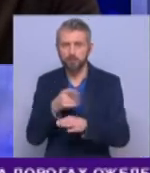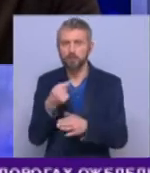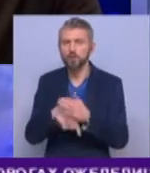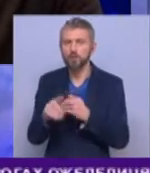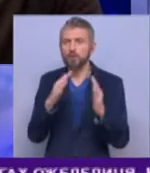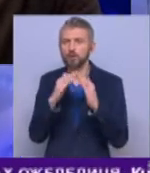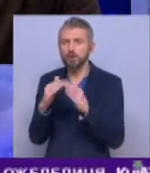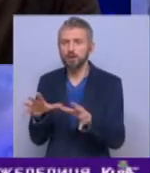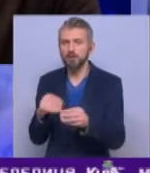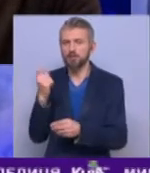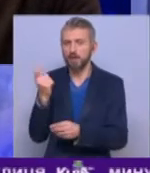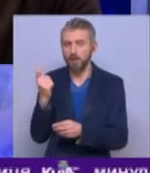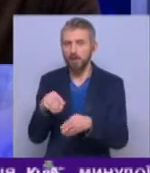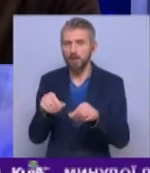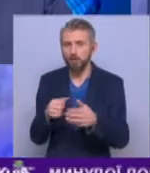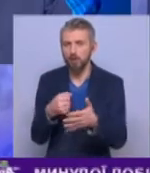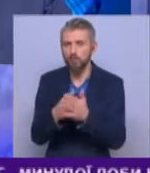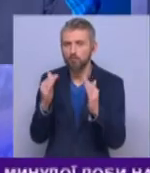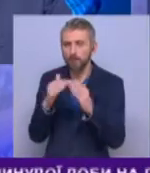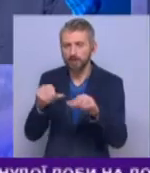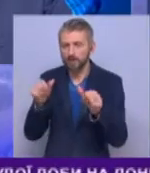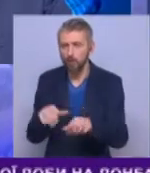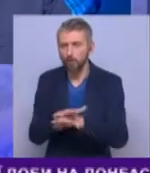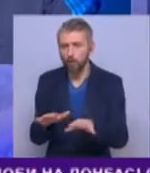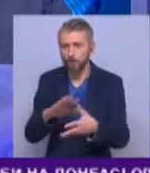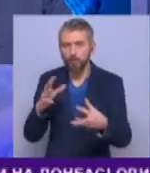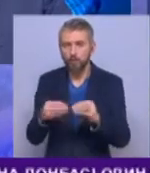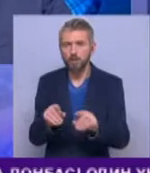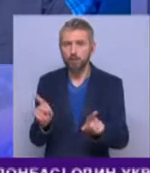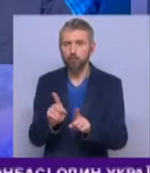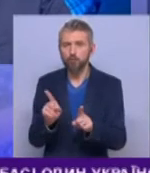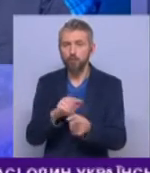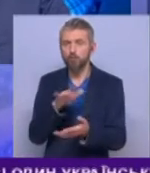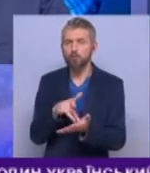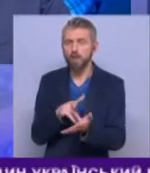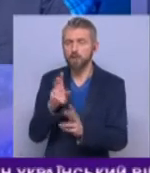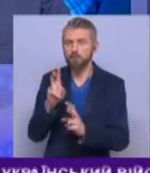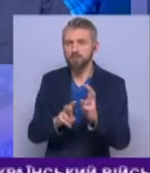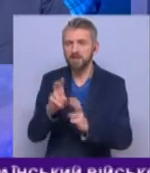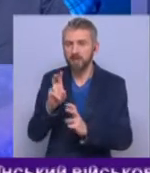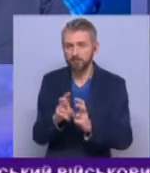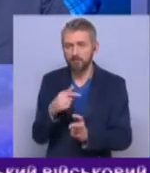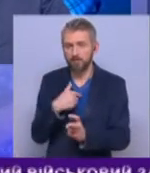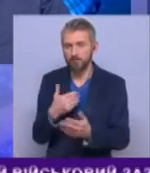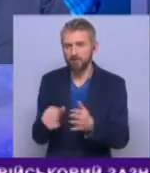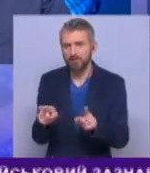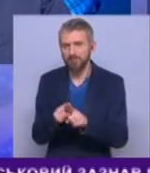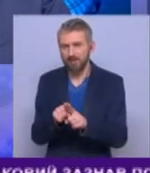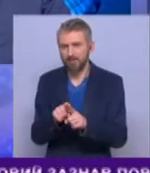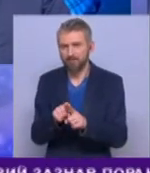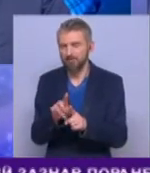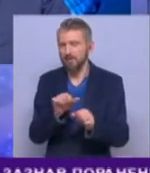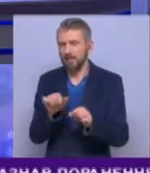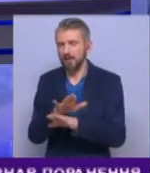вони співвласників, а земля до будинків недооформлена. І виходить, що комунальні підприємства, я вже так, ну не те, що на